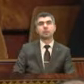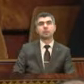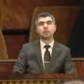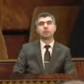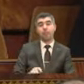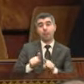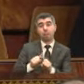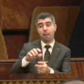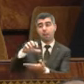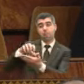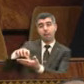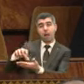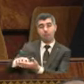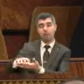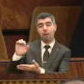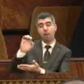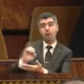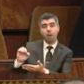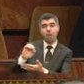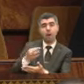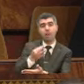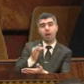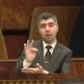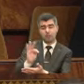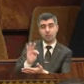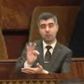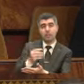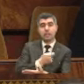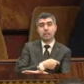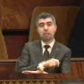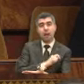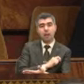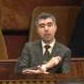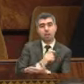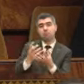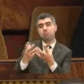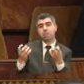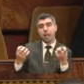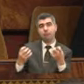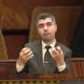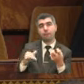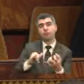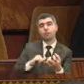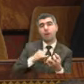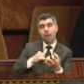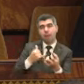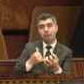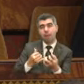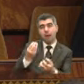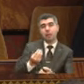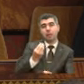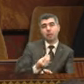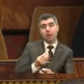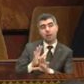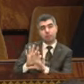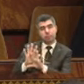تعرف بعض الدول الأوروبية خصوصا فرنسا وإسبانيا تدفق عدد كبير من الأطفال المغاربة